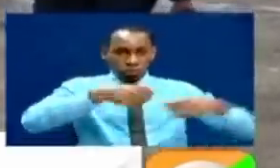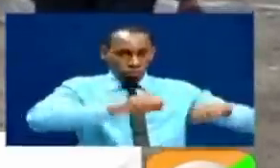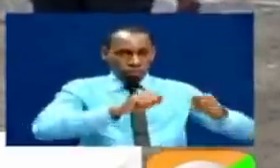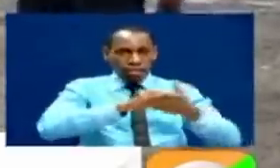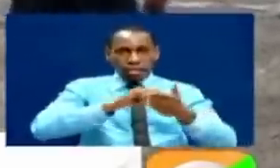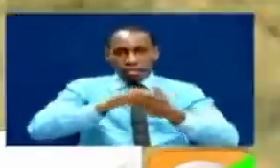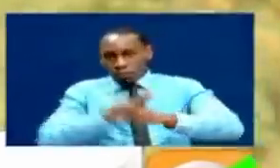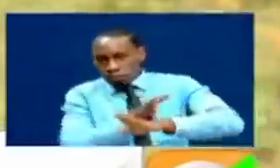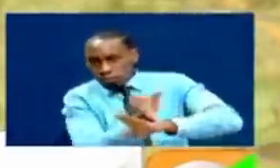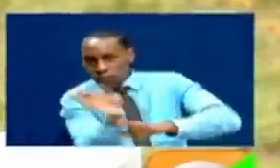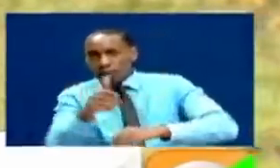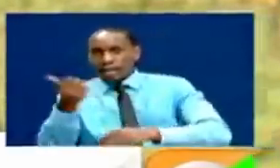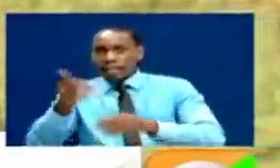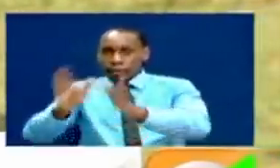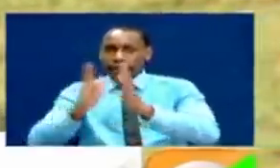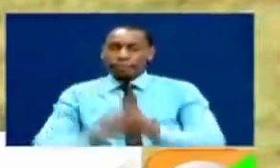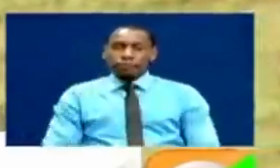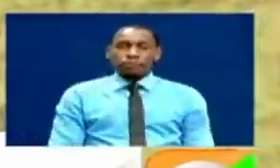zilizopenya vichochoroni.